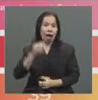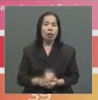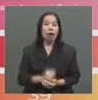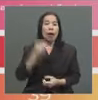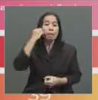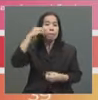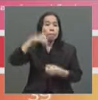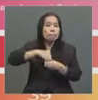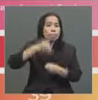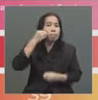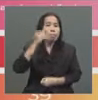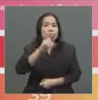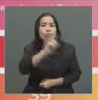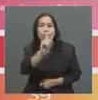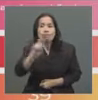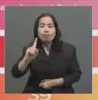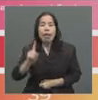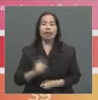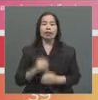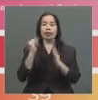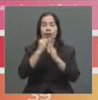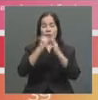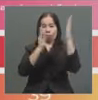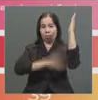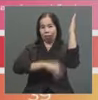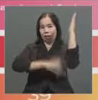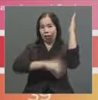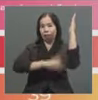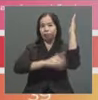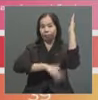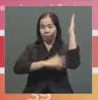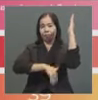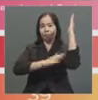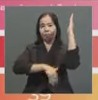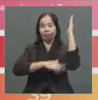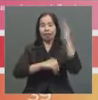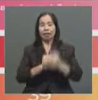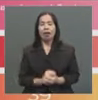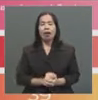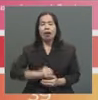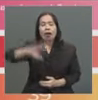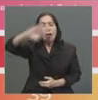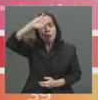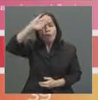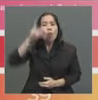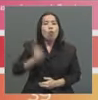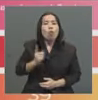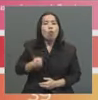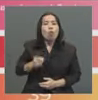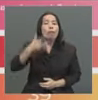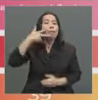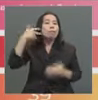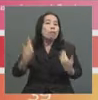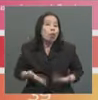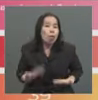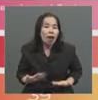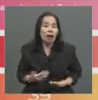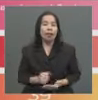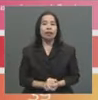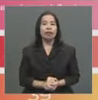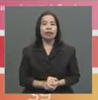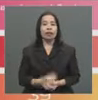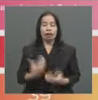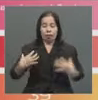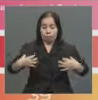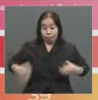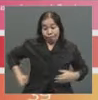ที่จังหวัดในจังหวัด3จังหวัดชายแดนภาคใต้นะครับมีโรคประจำตัวคือโรคเบาหวานแล้วก็ไตว